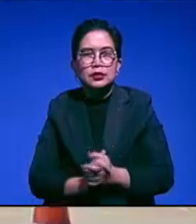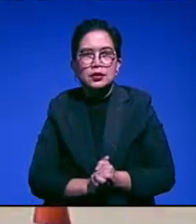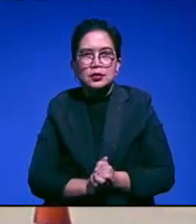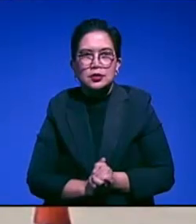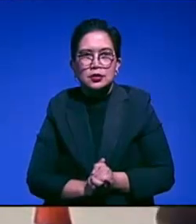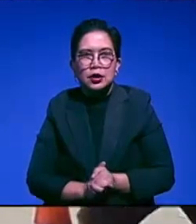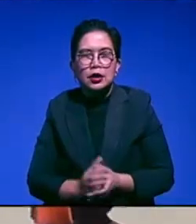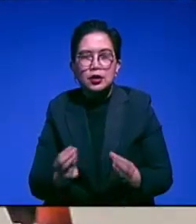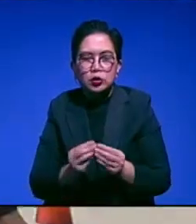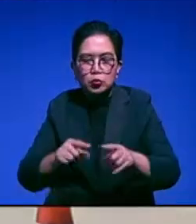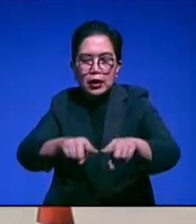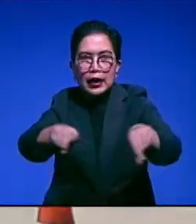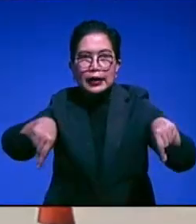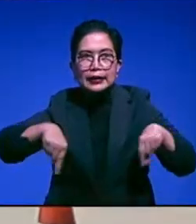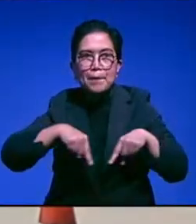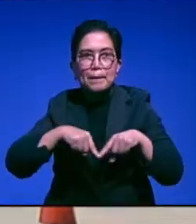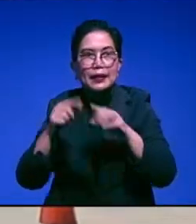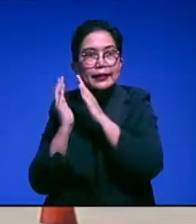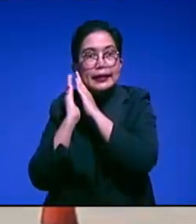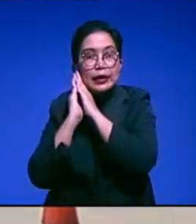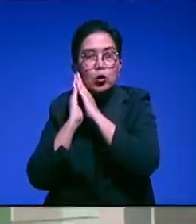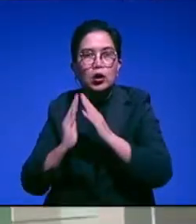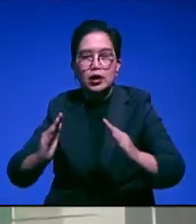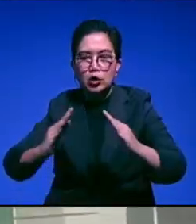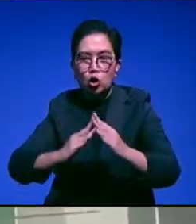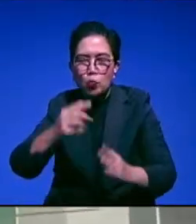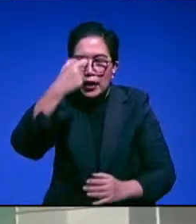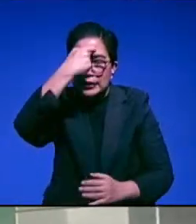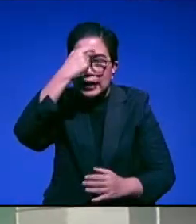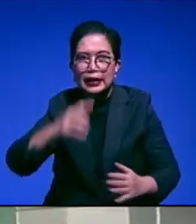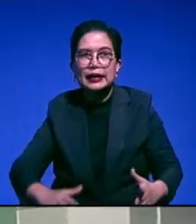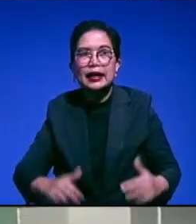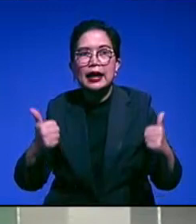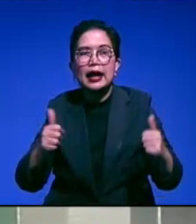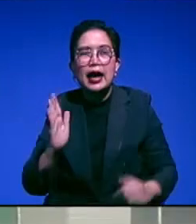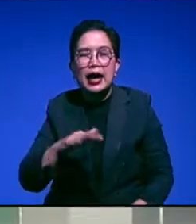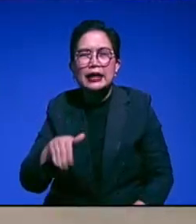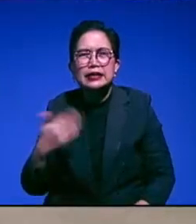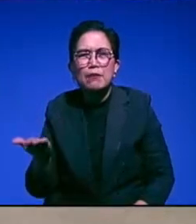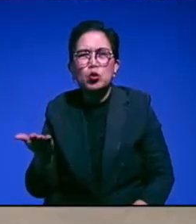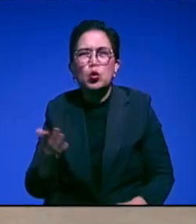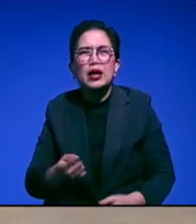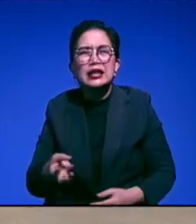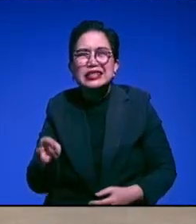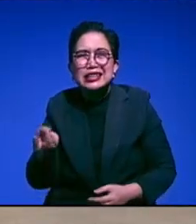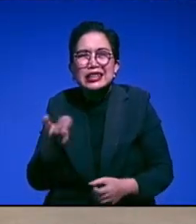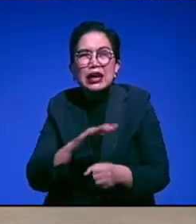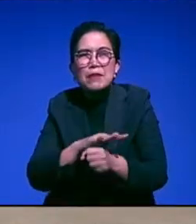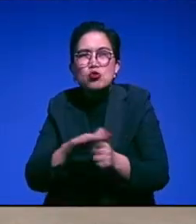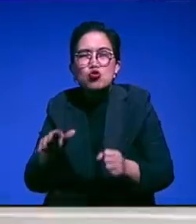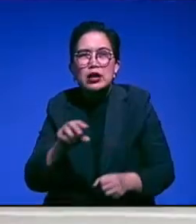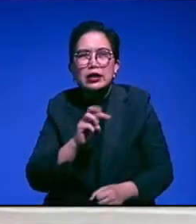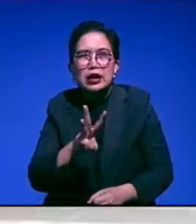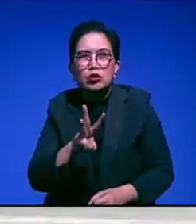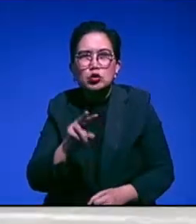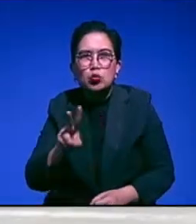Ketersediaan tempat tidur di rumah sakit rujukan COVID-19 di Kabupaten Tangerang, Banten, Sabtu siang sudah nyaris penuh. Dari 323